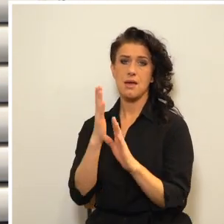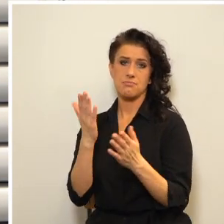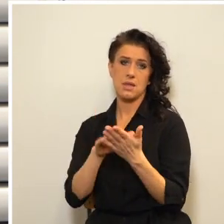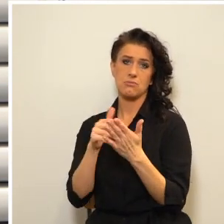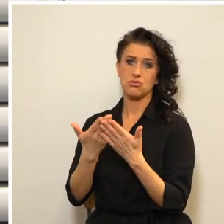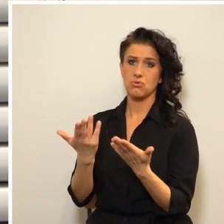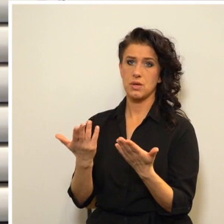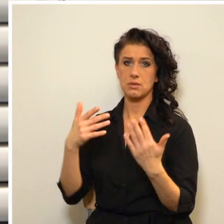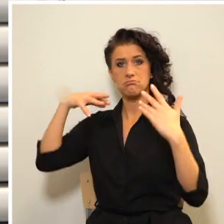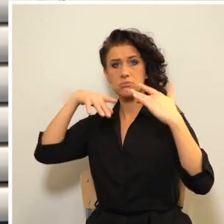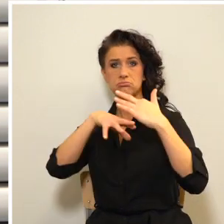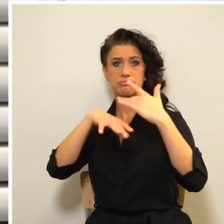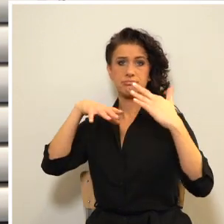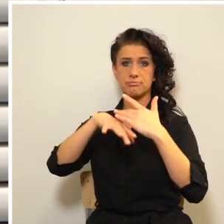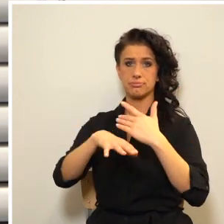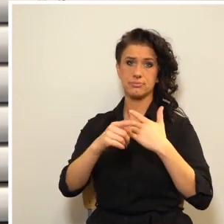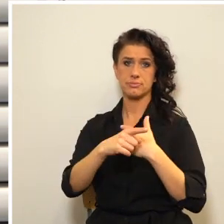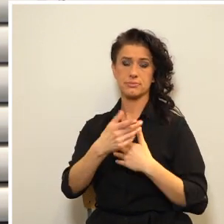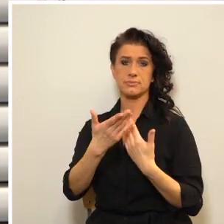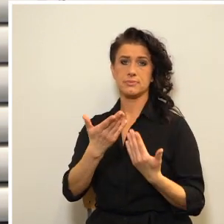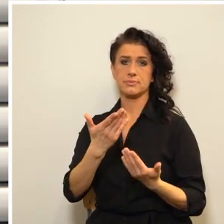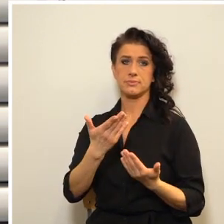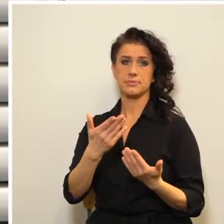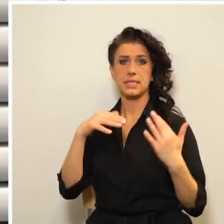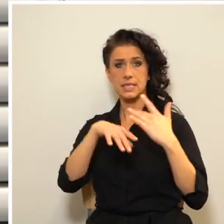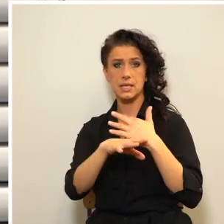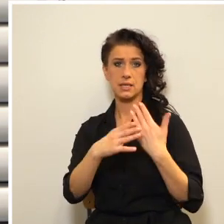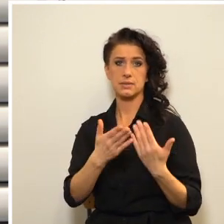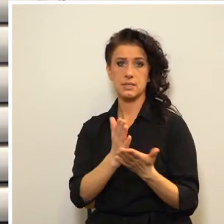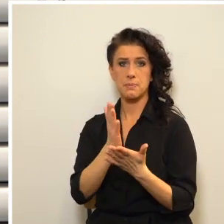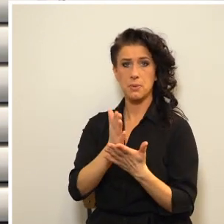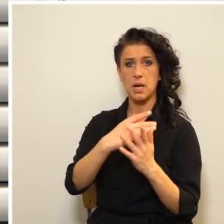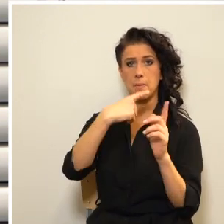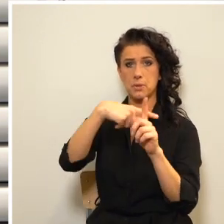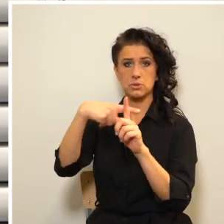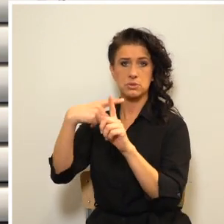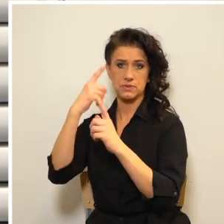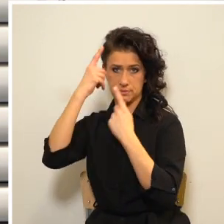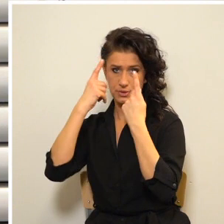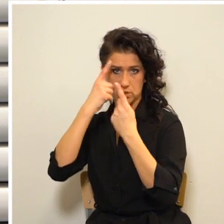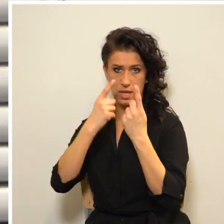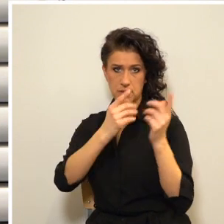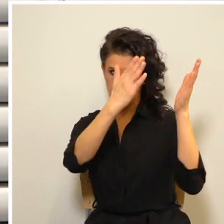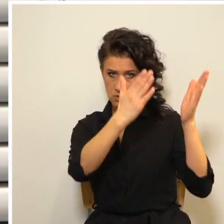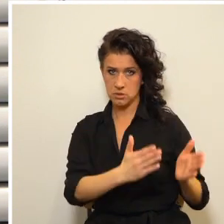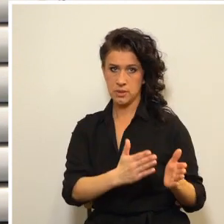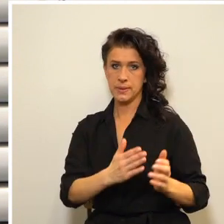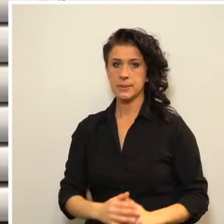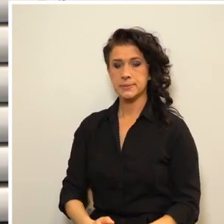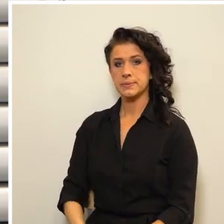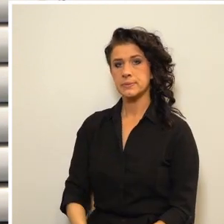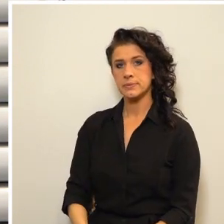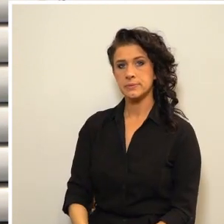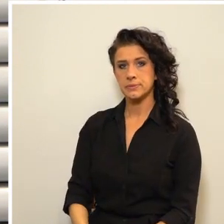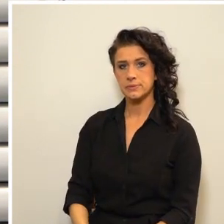która nie będzie sprzyjał w danym momencie u danej osoby do tego żeby żeby o tym pozytywnie myśleć ale chyba nie to jest już